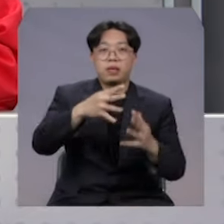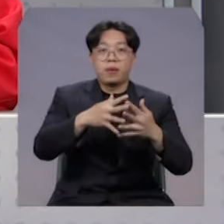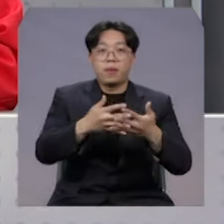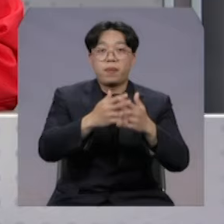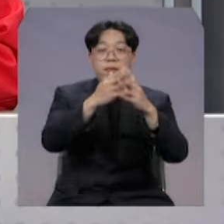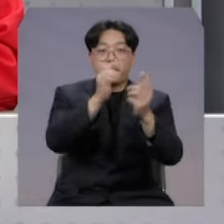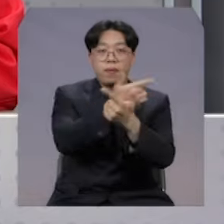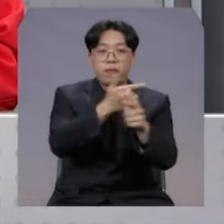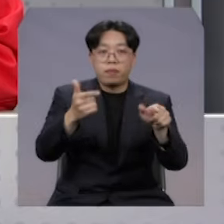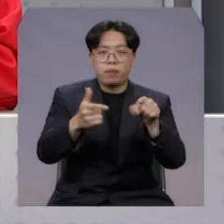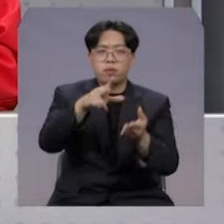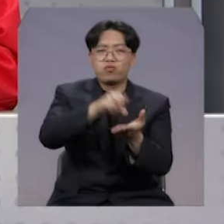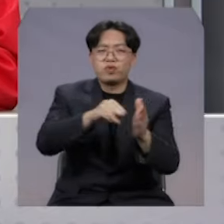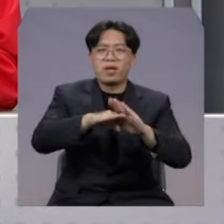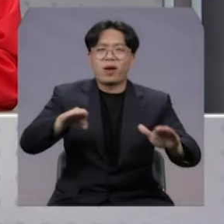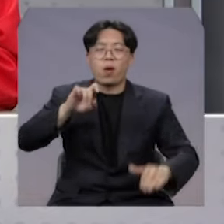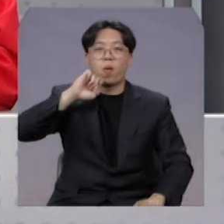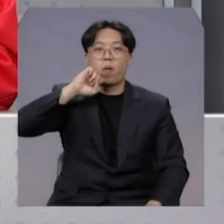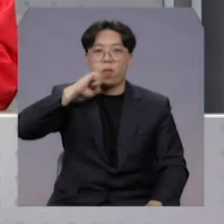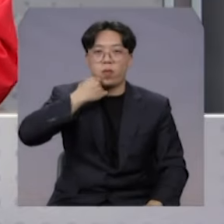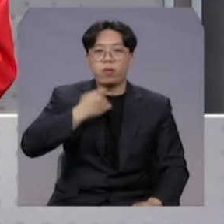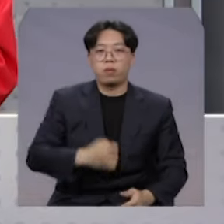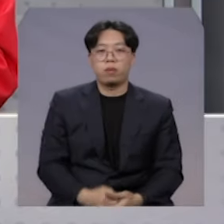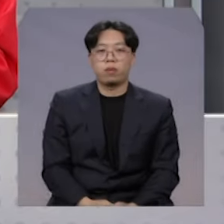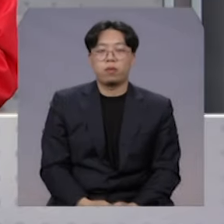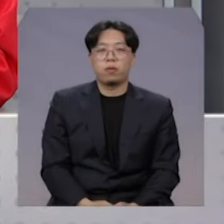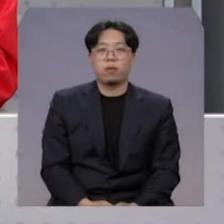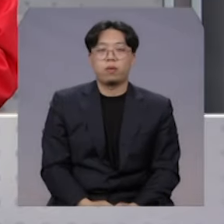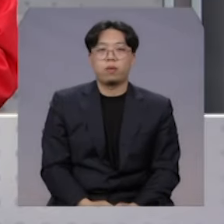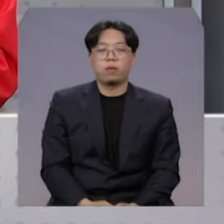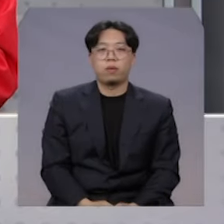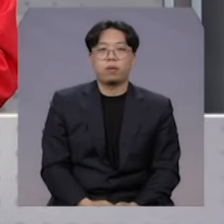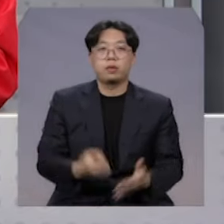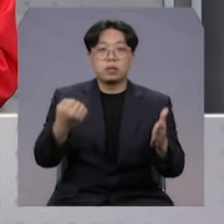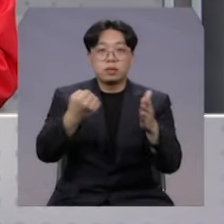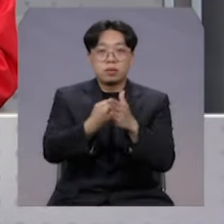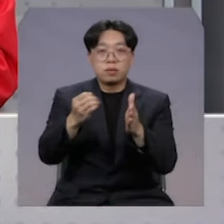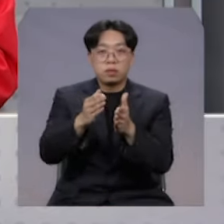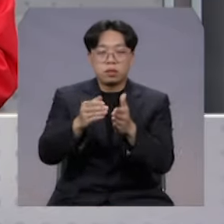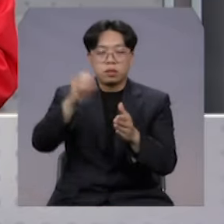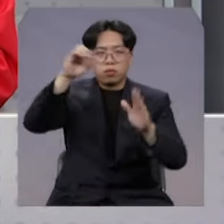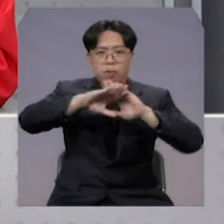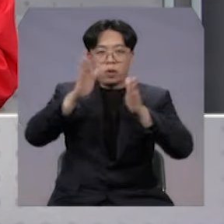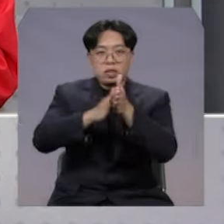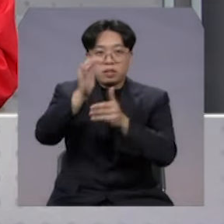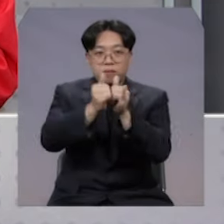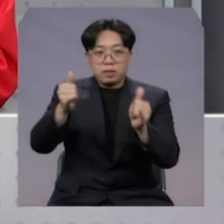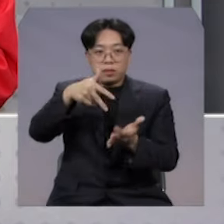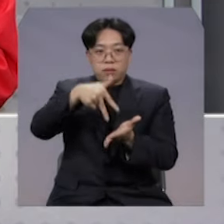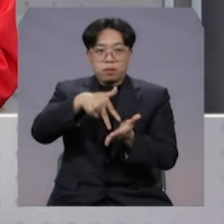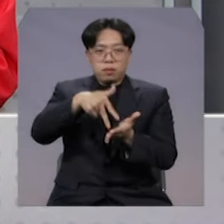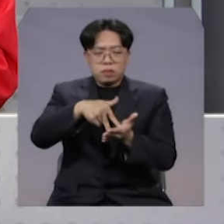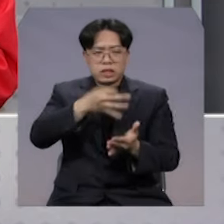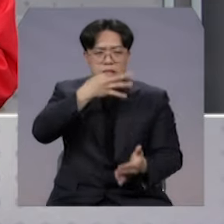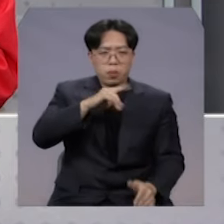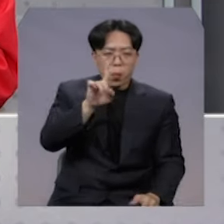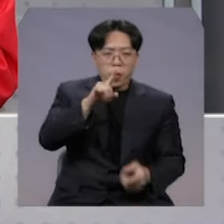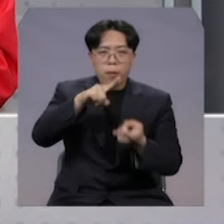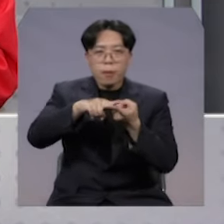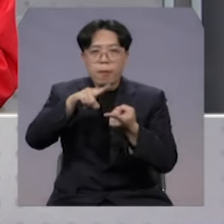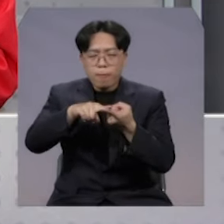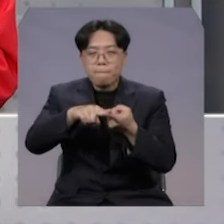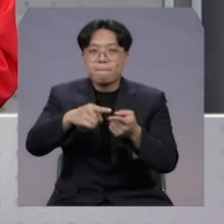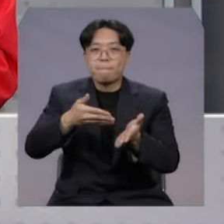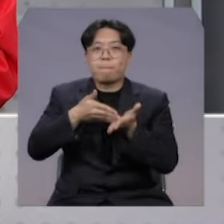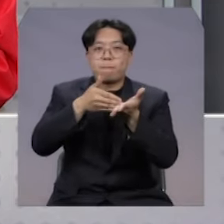주요 현안을 해결하기도 너무나 네, 어려워집니다. 네, 그래서 광명 시민에게 네. 무엇이 유리한지 신중하게 생각해서 이 정책을 추진해야 한다고